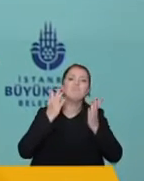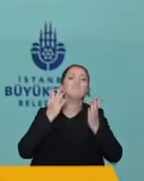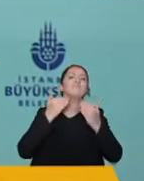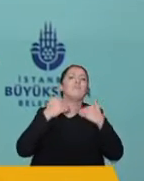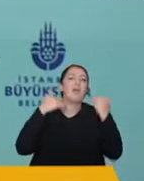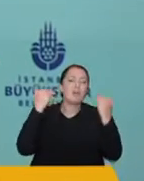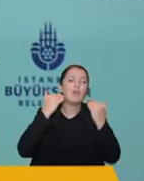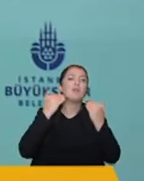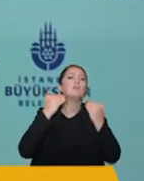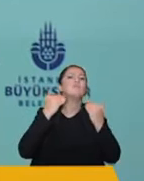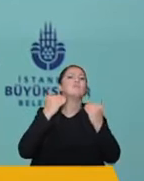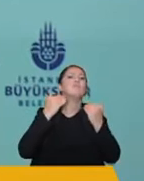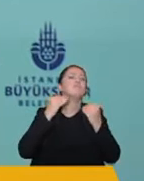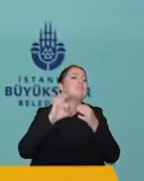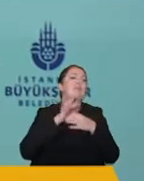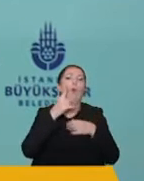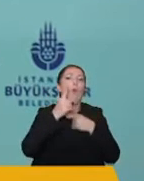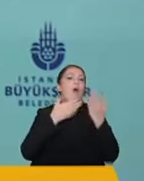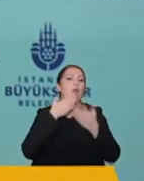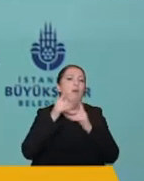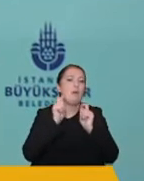tecelli etti 25 yılda?